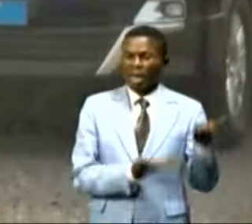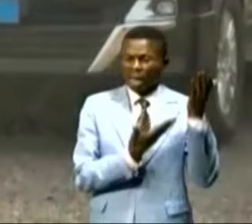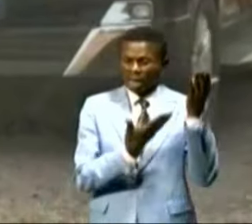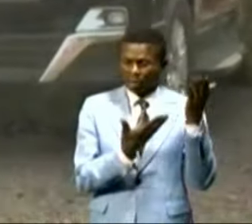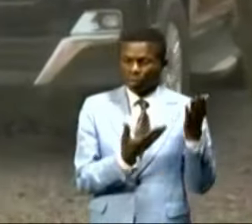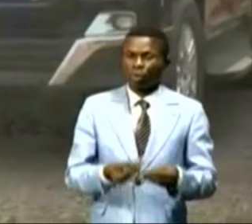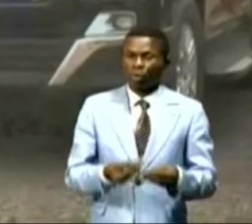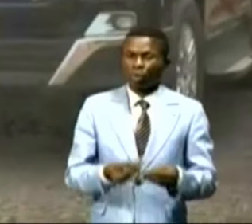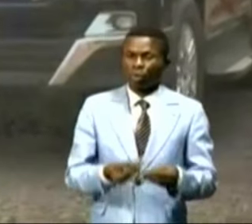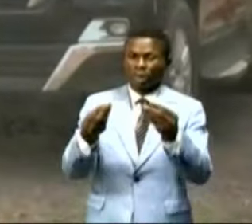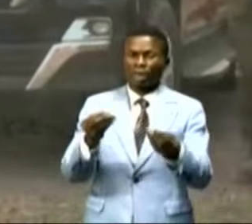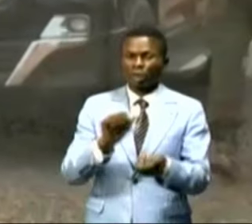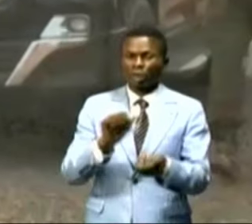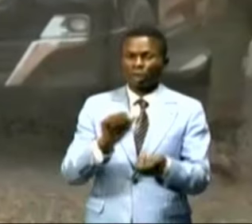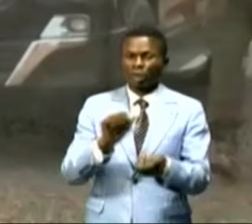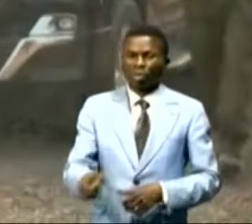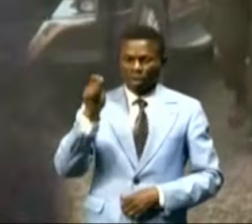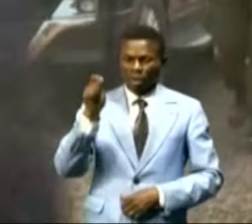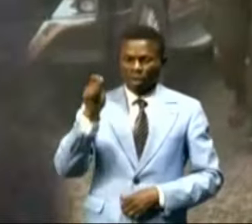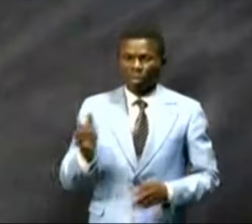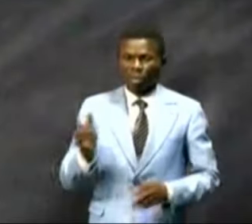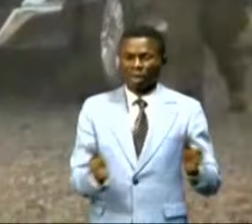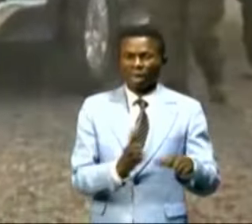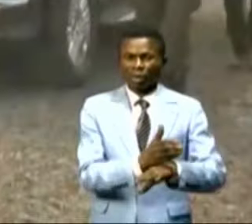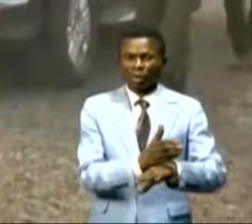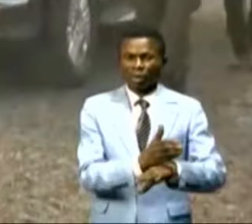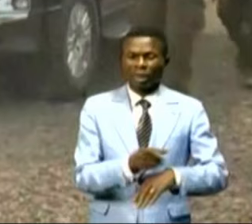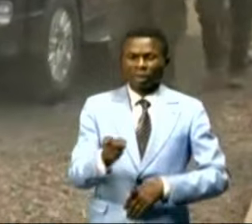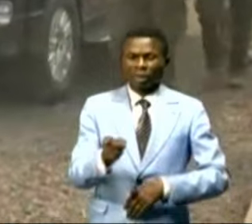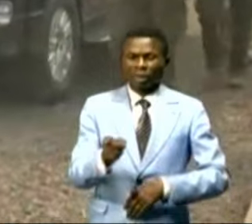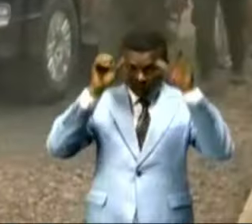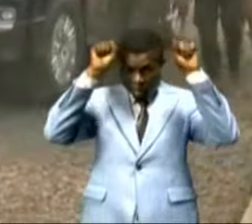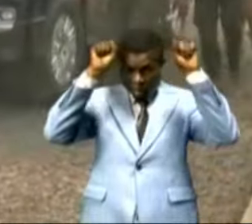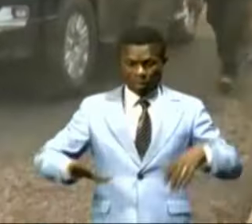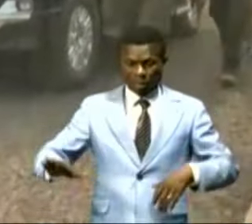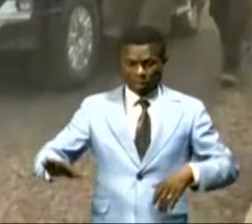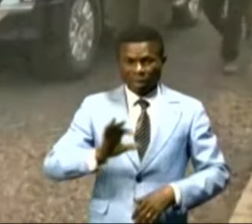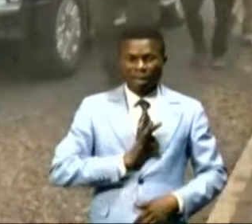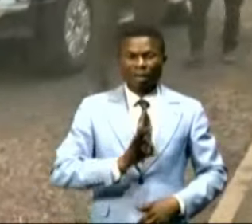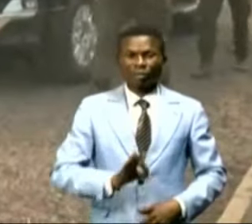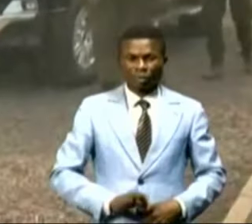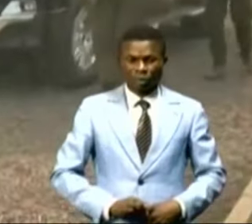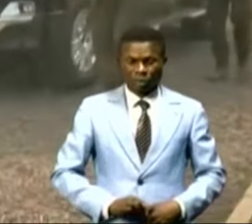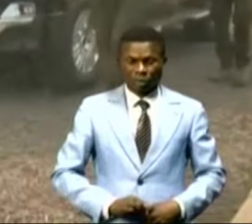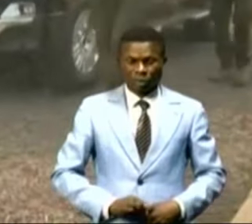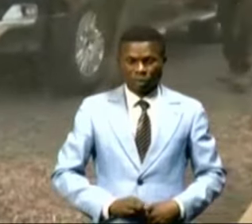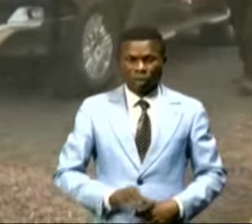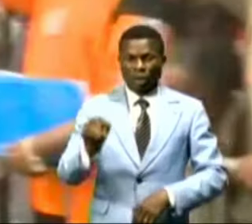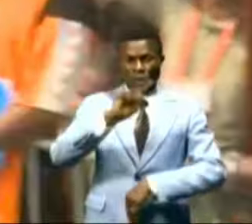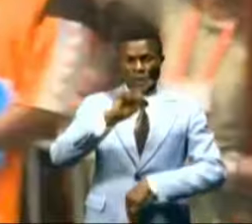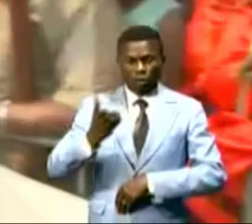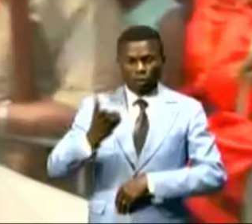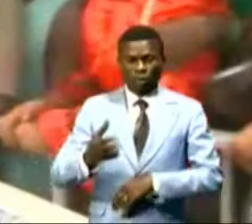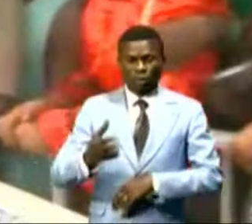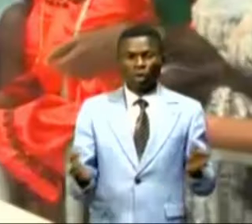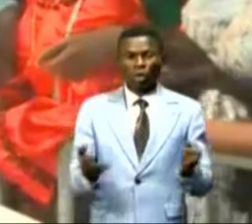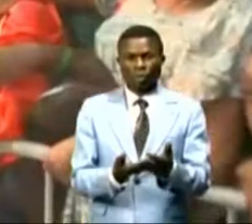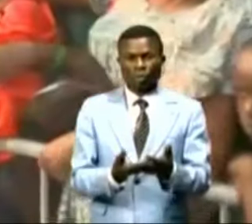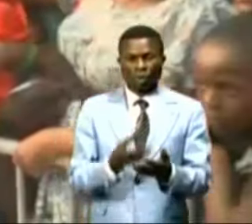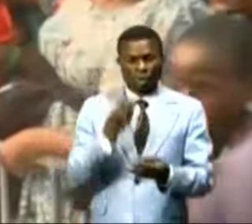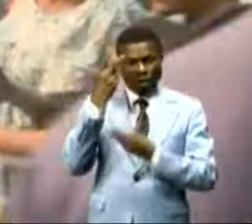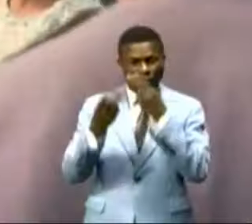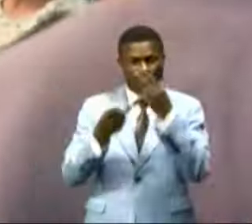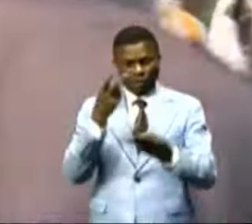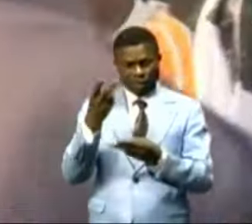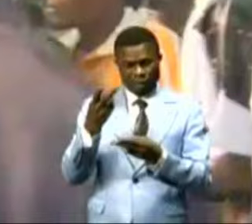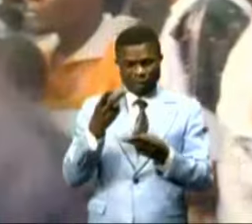de la pêche et de la pisciculture, le président de la République Félix Antoine Tshisekedi Tshilombo a saisi l'occasion de cette célébration pour visiter